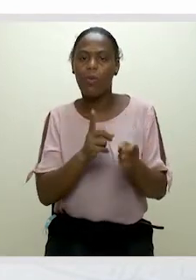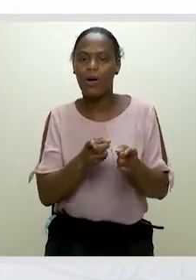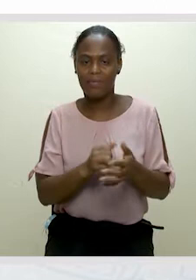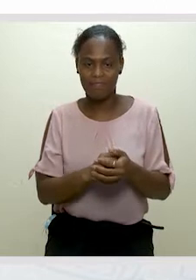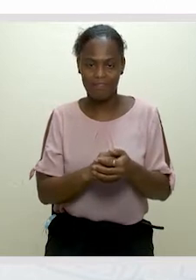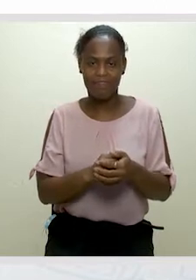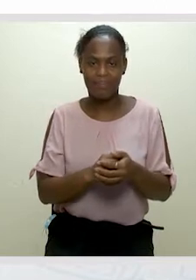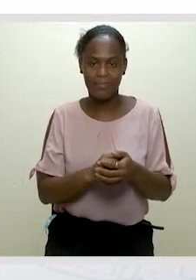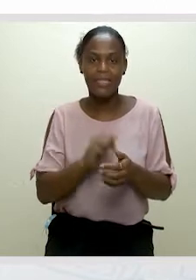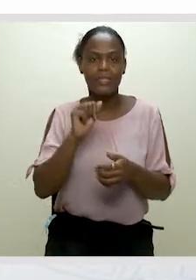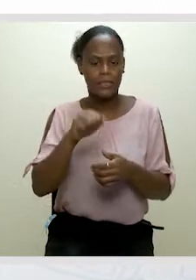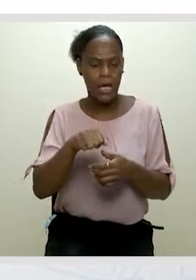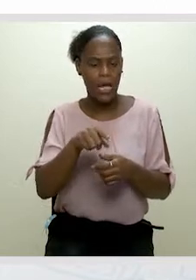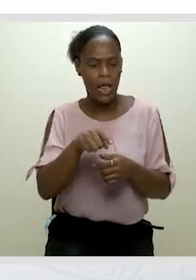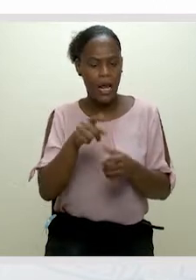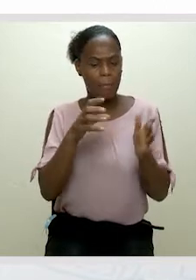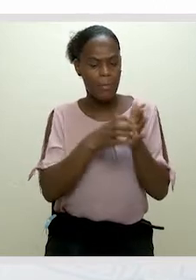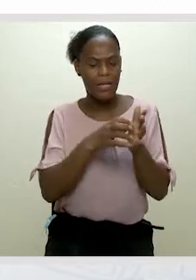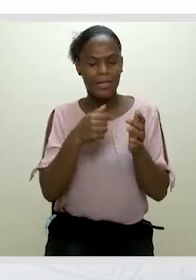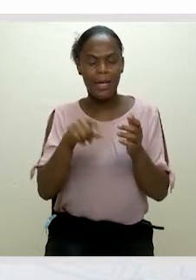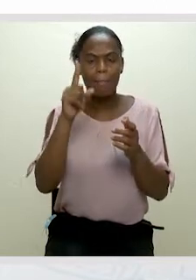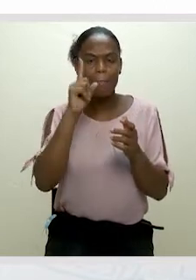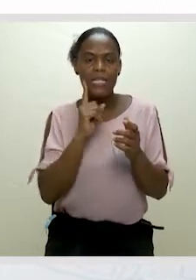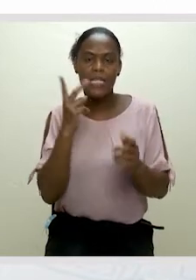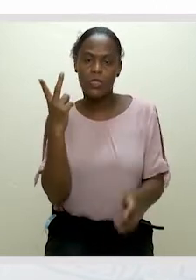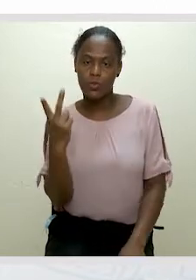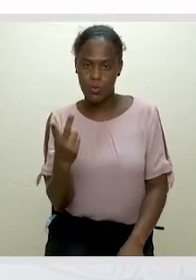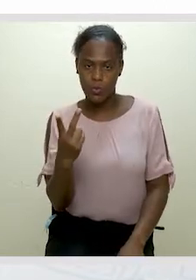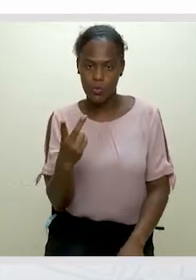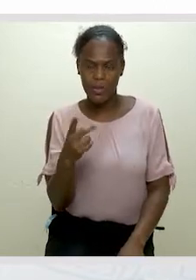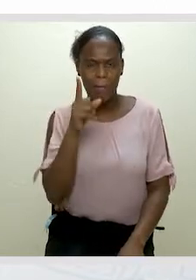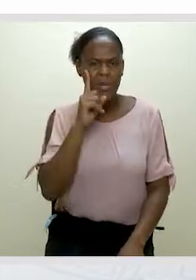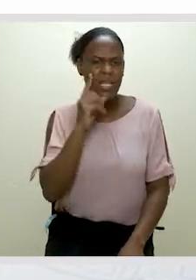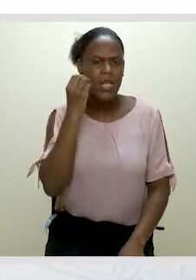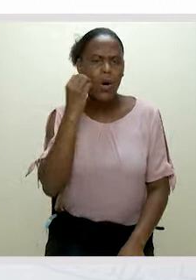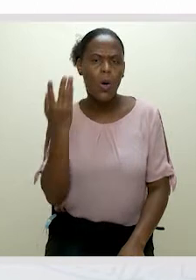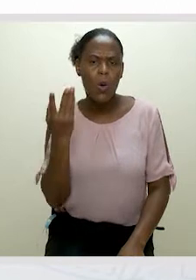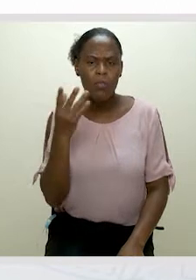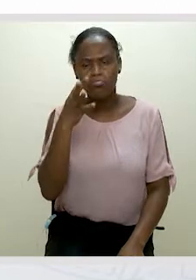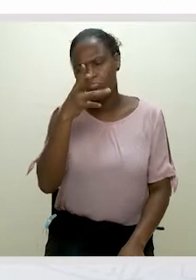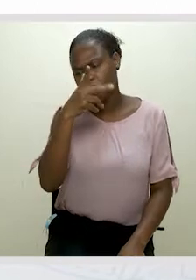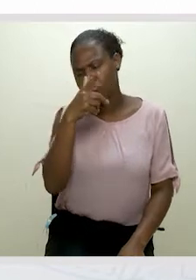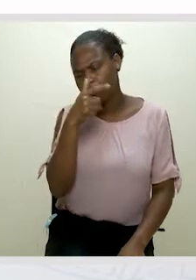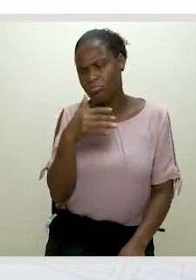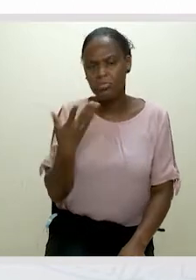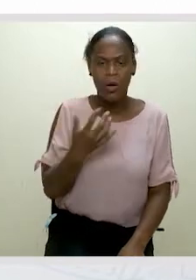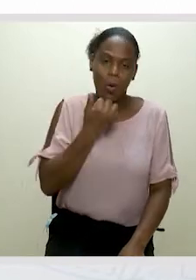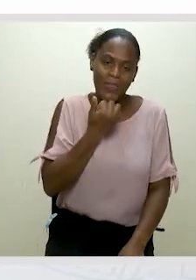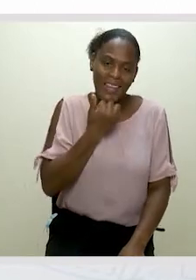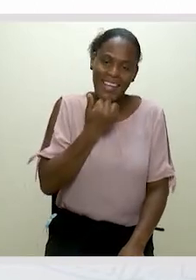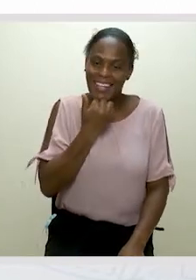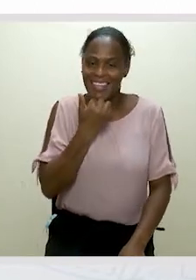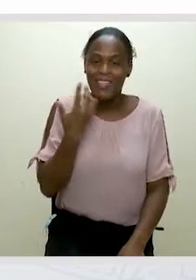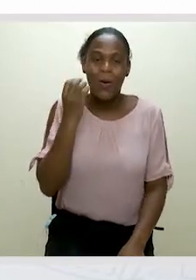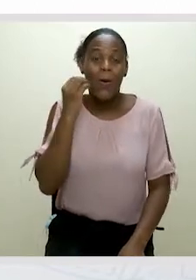deux filles. Et les filles, elles sont comment? Elles sont tristes ou elles sont contentes? Très